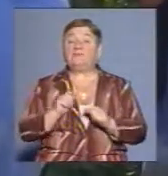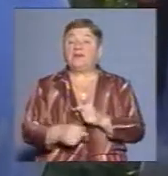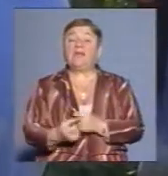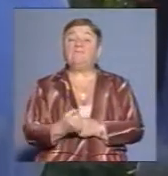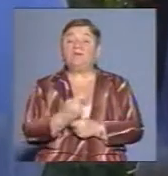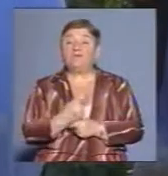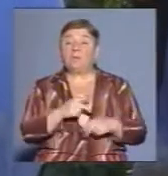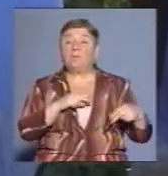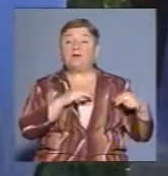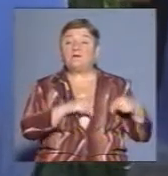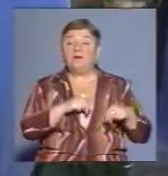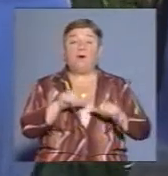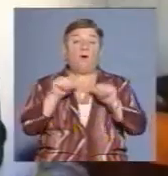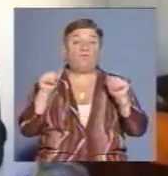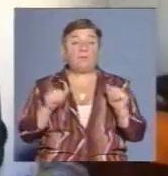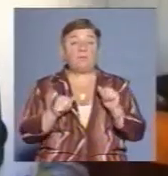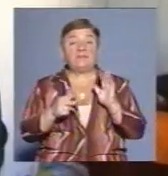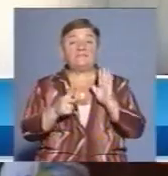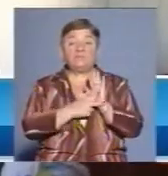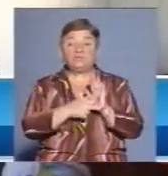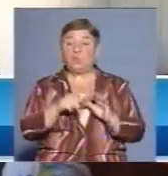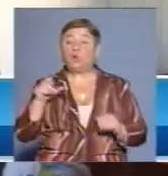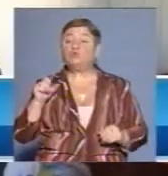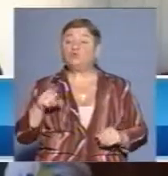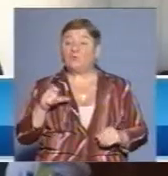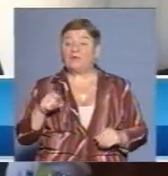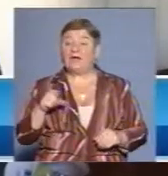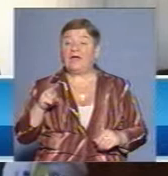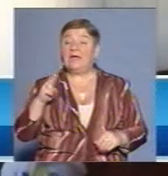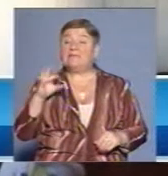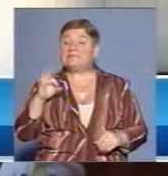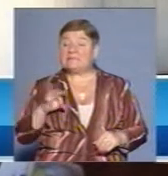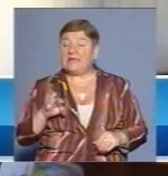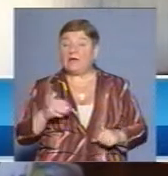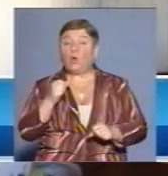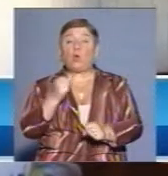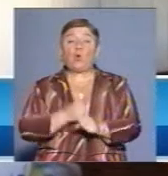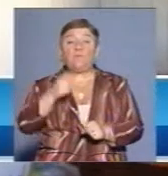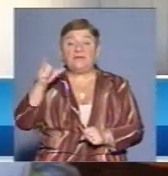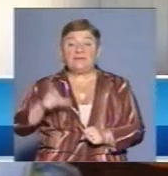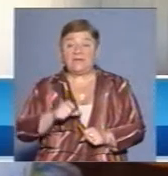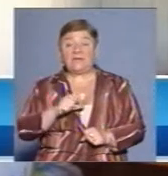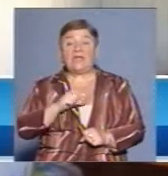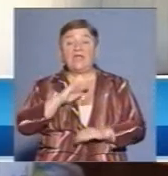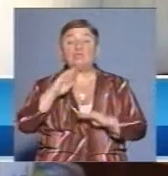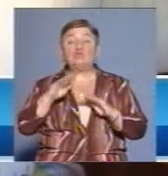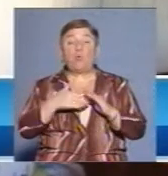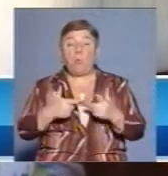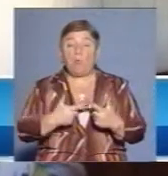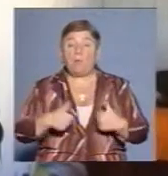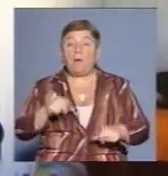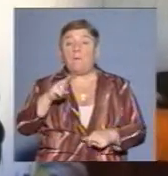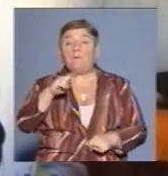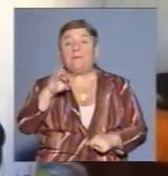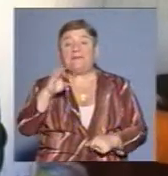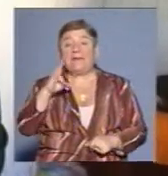– працівники оформлені з 8 жовтня. Це не наші співробітники, це співробітники нашого субпідрядника, який нам оказує послуги,